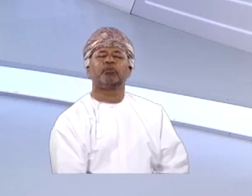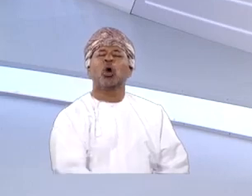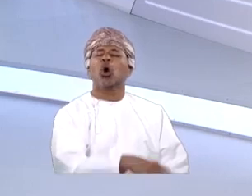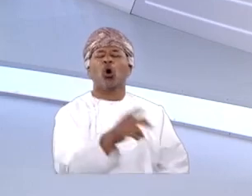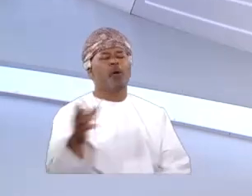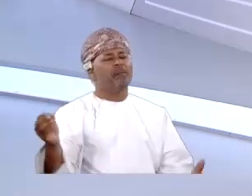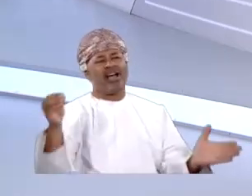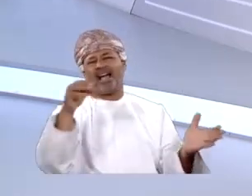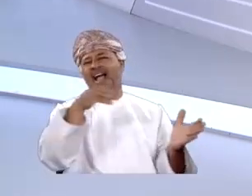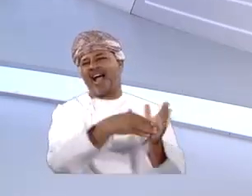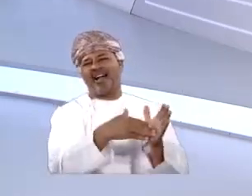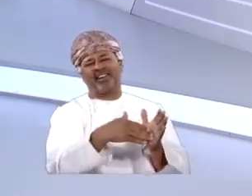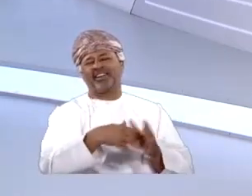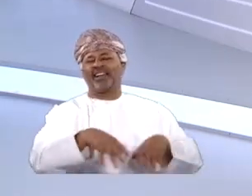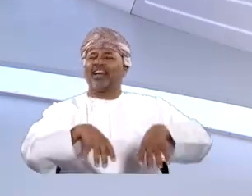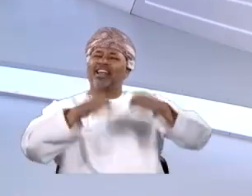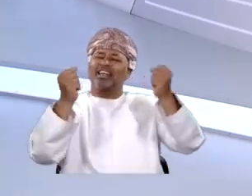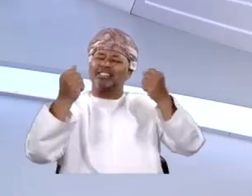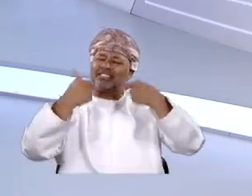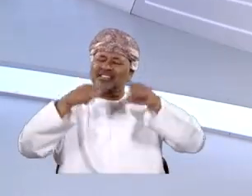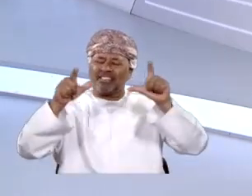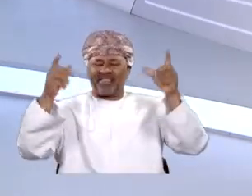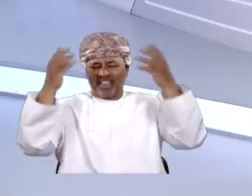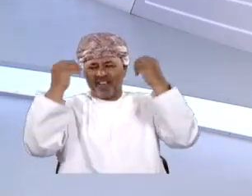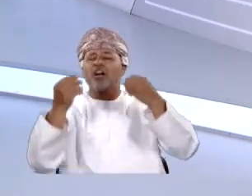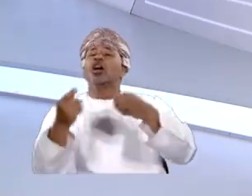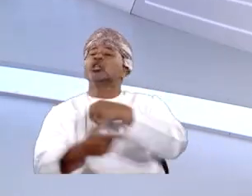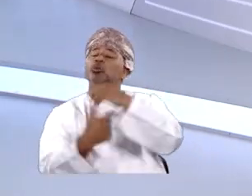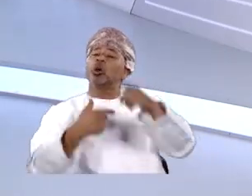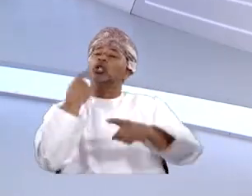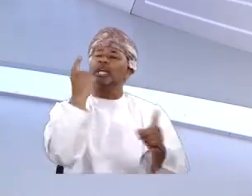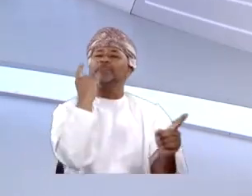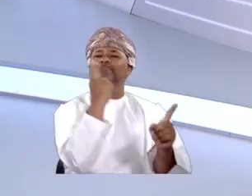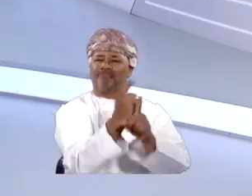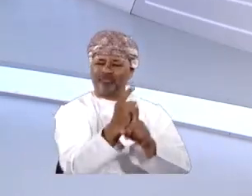مشاهدينا، وصلنا بكم إلى ختام جولتنا الثقافية، نلتقيكم الأسبوع